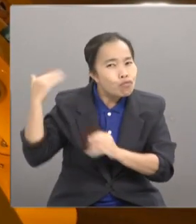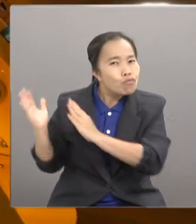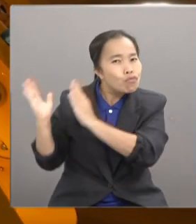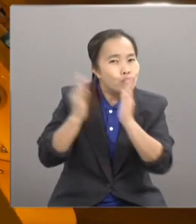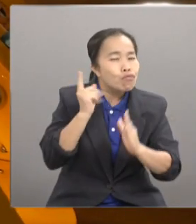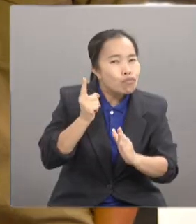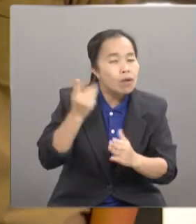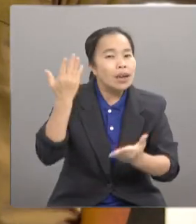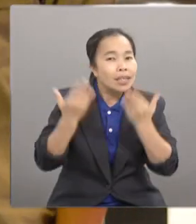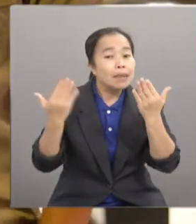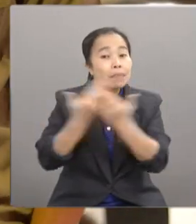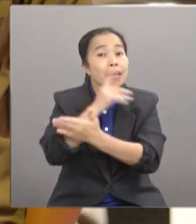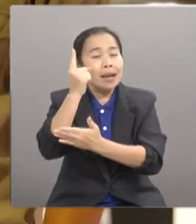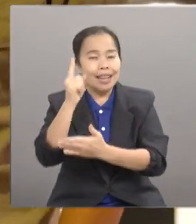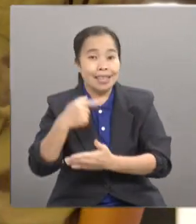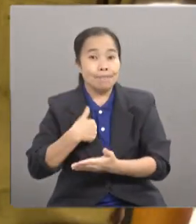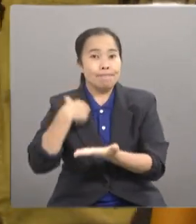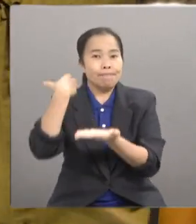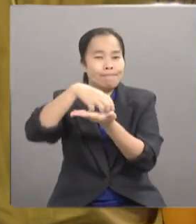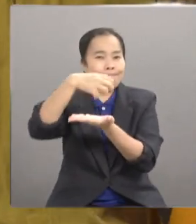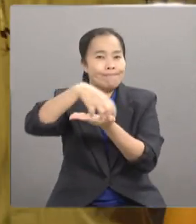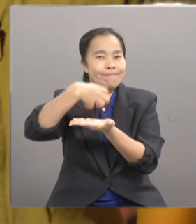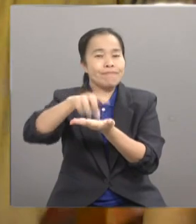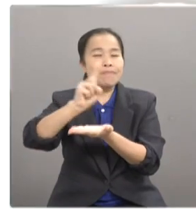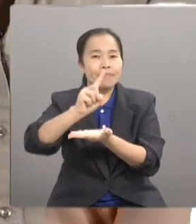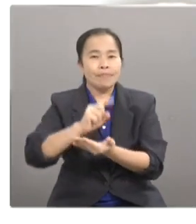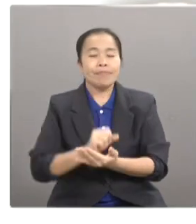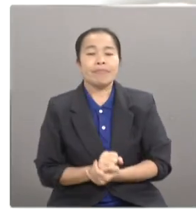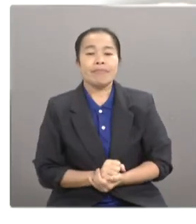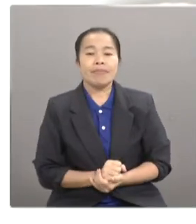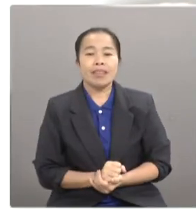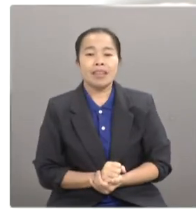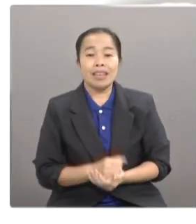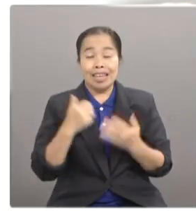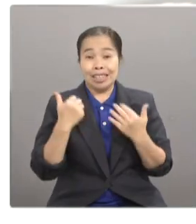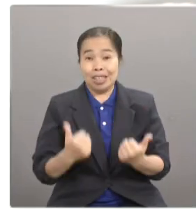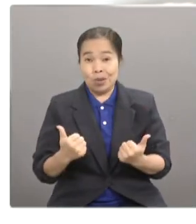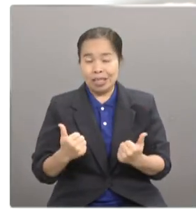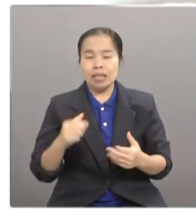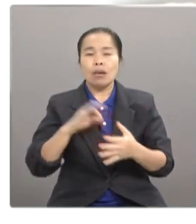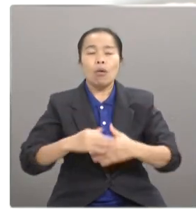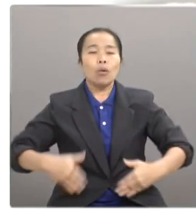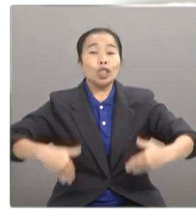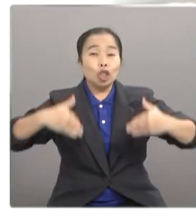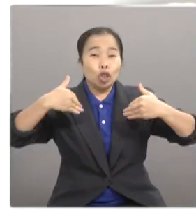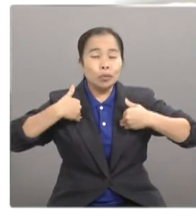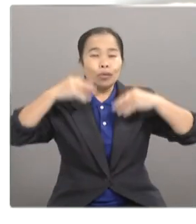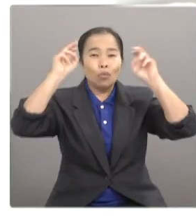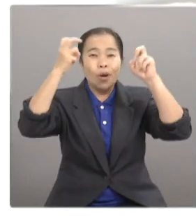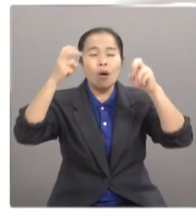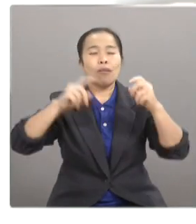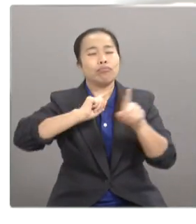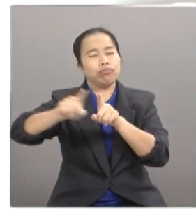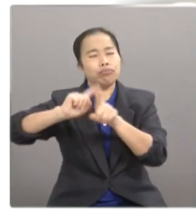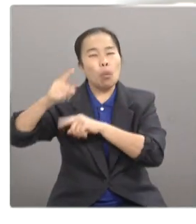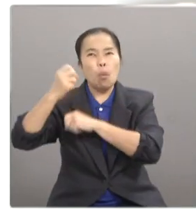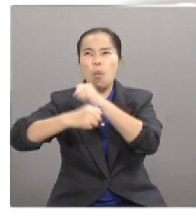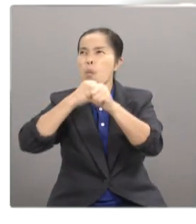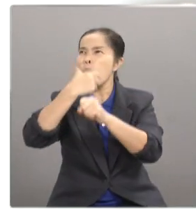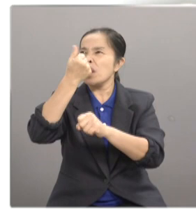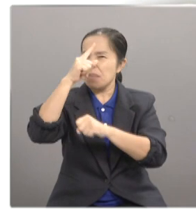อเปล่าแต่รัฟัคำตบจควันสิ้งกกัข้างพืนทชเราทำมาหลายปีมากแล้นะครั11 ปีแล้แล้ค